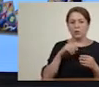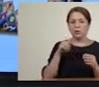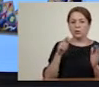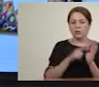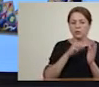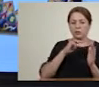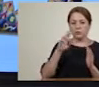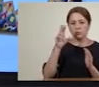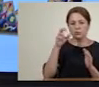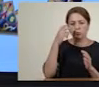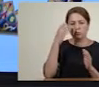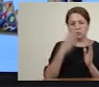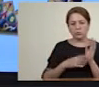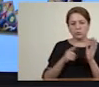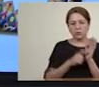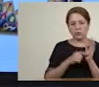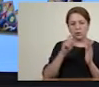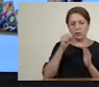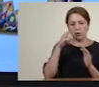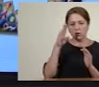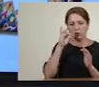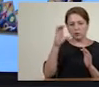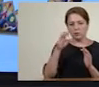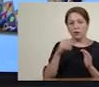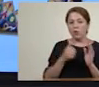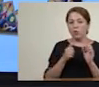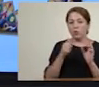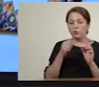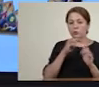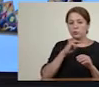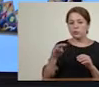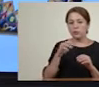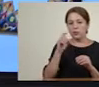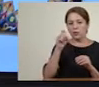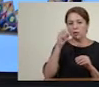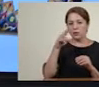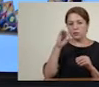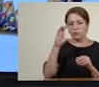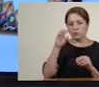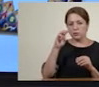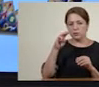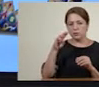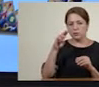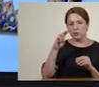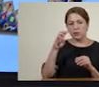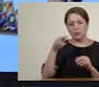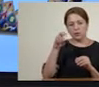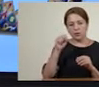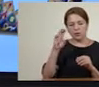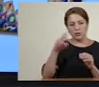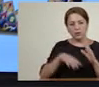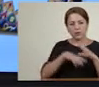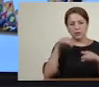7397 hadis 600 ming hadisning ichidan saralab olingan. Aziz o'quvchilar,